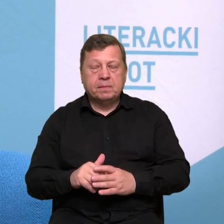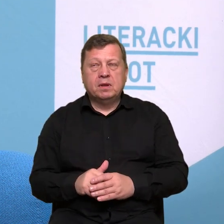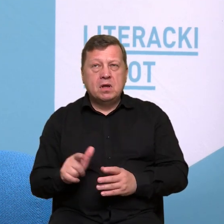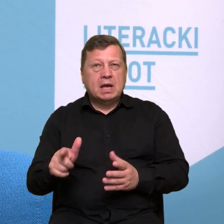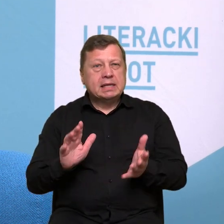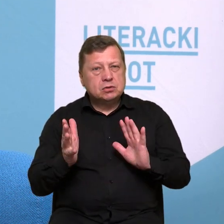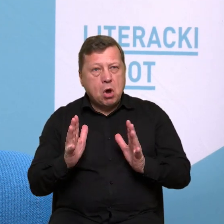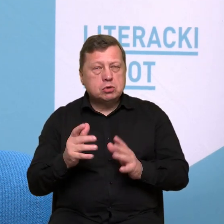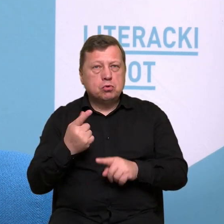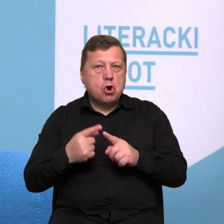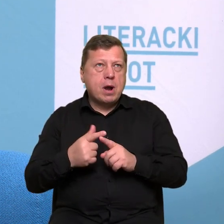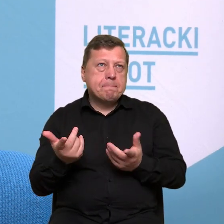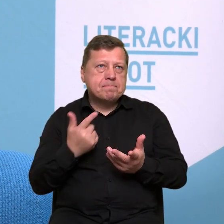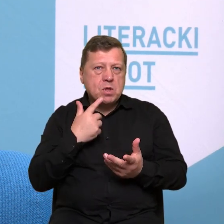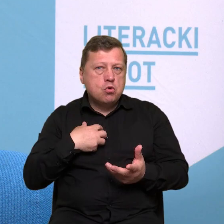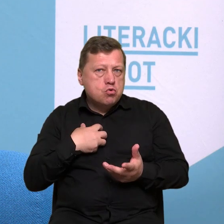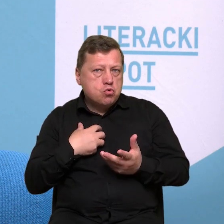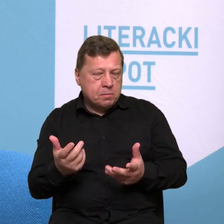sposób dowcipny.